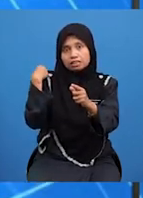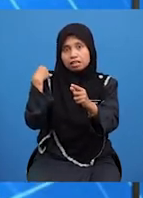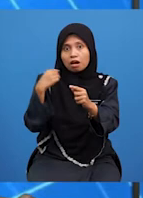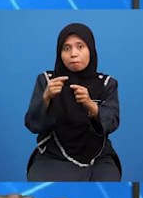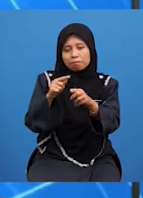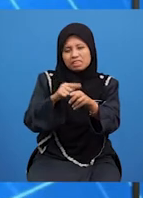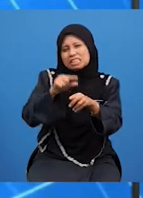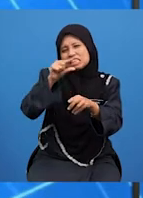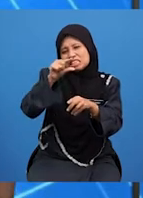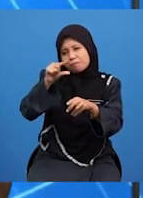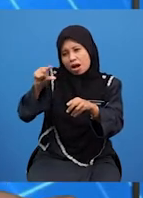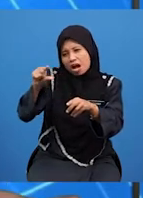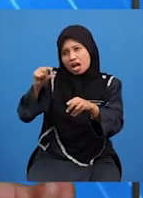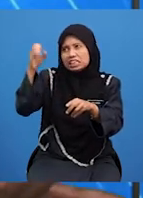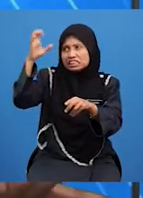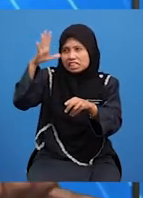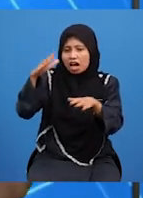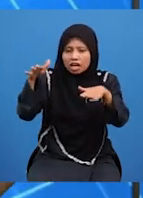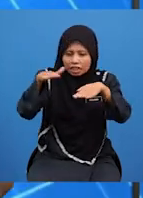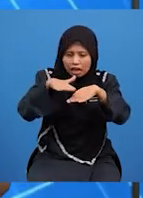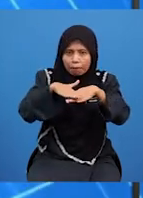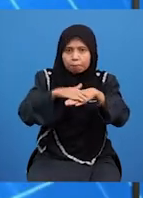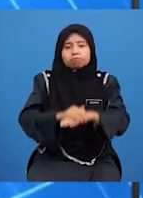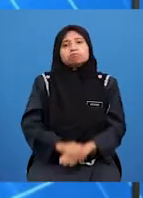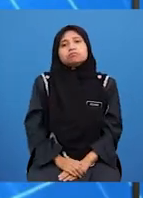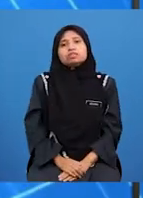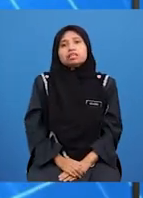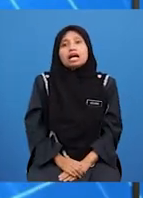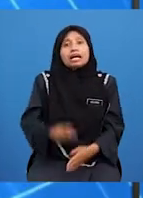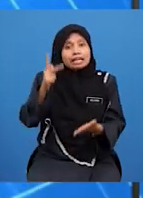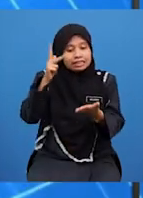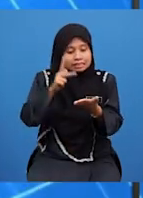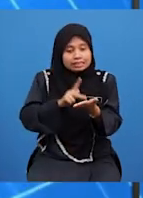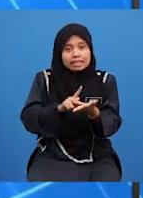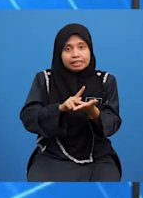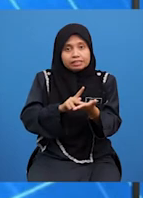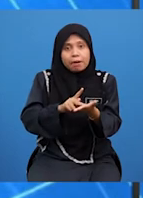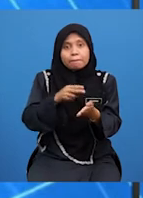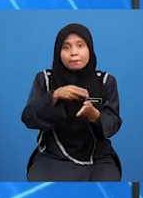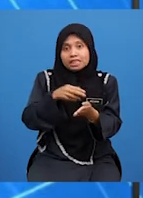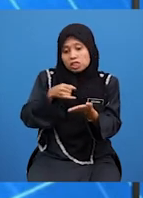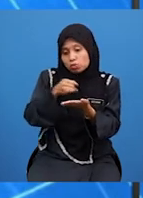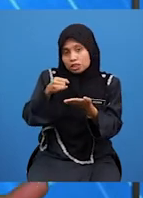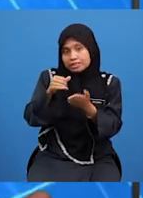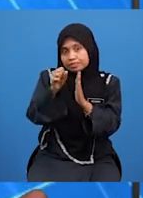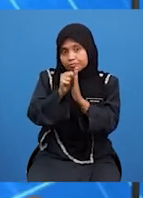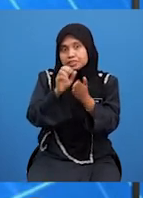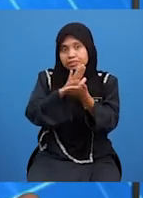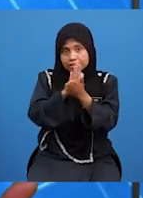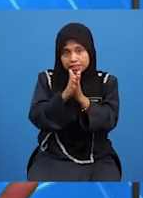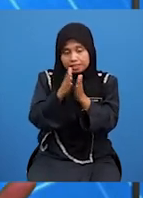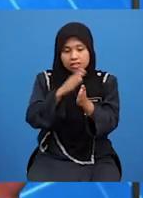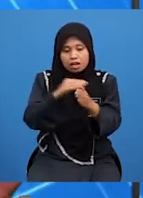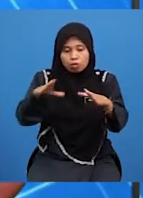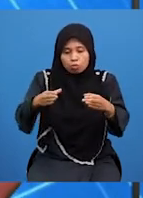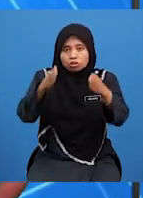tebal, nipis, cerah dan gelap, Cikgu Don. Impak nilai garisan pada lukisan sejadi dan